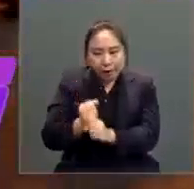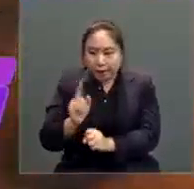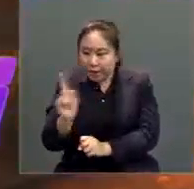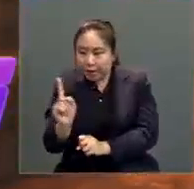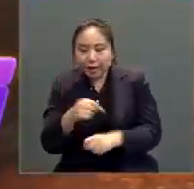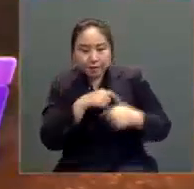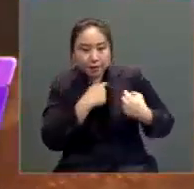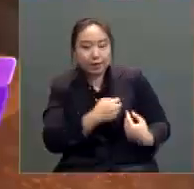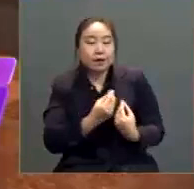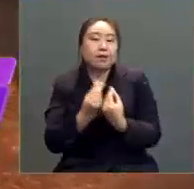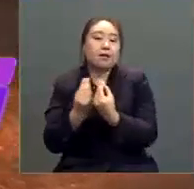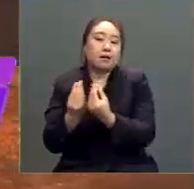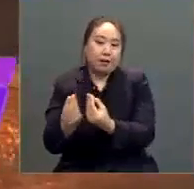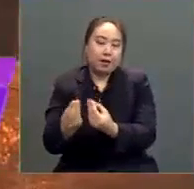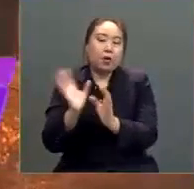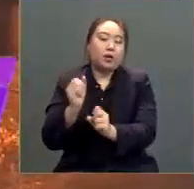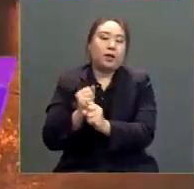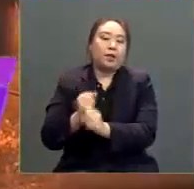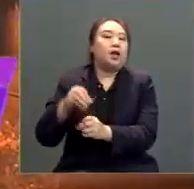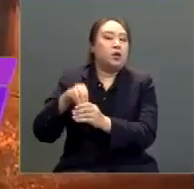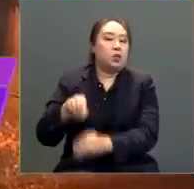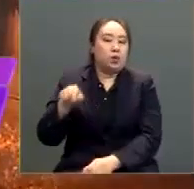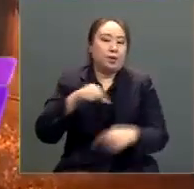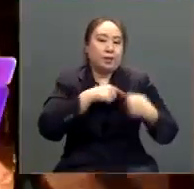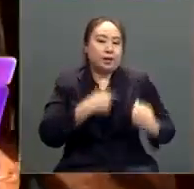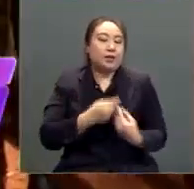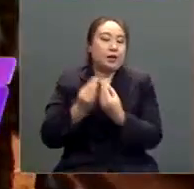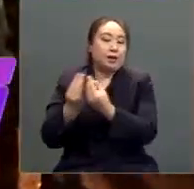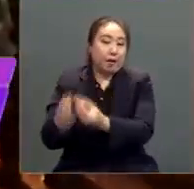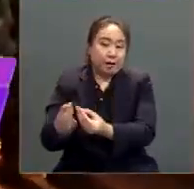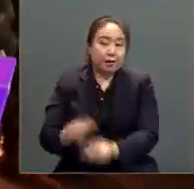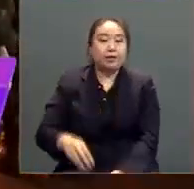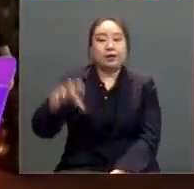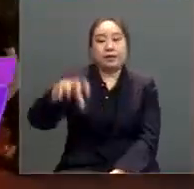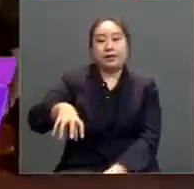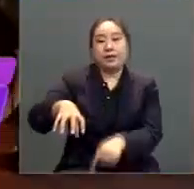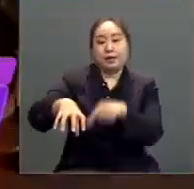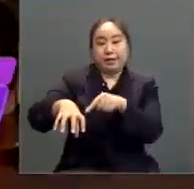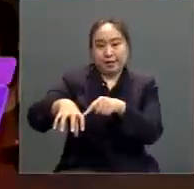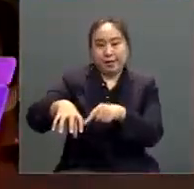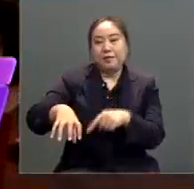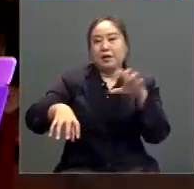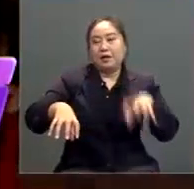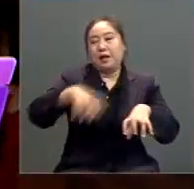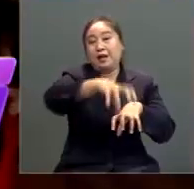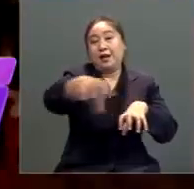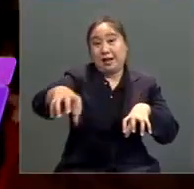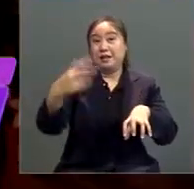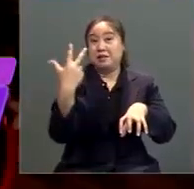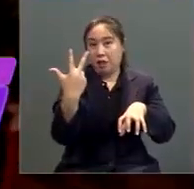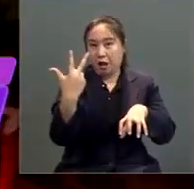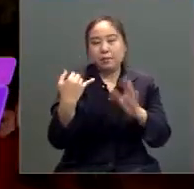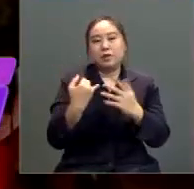จ้าหน้าที่ที่ปฏิบัติงานประจำจุดดังกล่าวซึ่งจุดนี้นะคะเป็น1ใน3ของด่านใหญ่ของจังหวัดปทุมธ